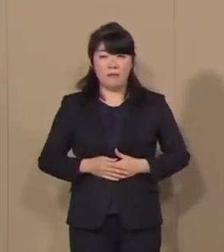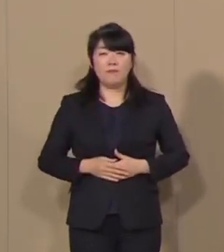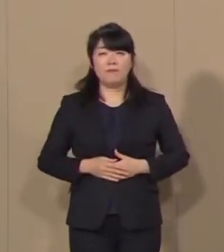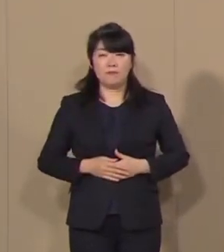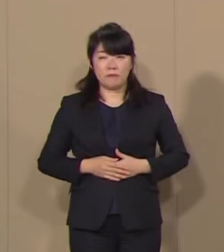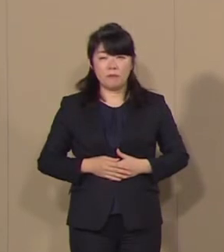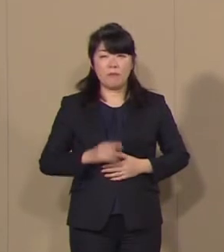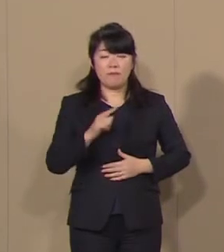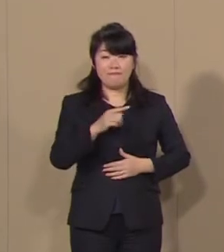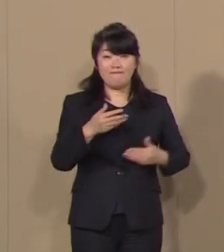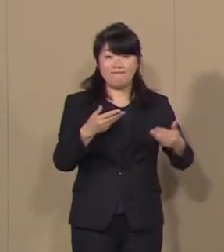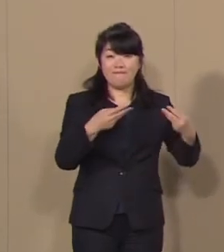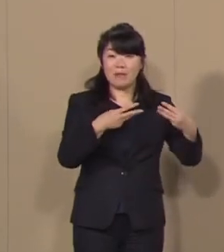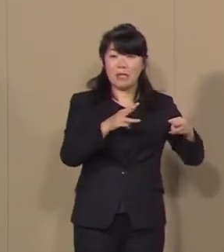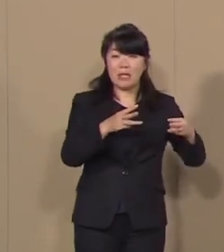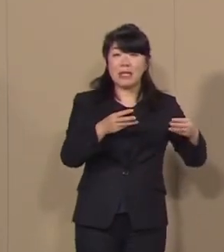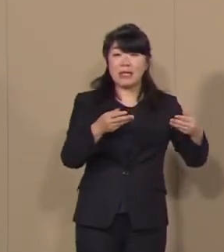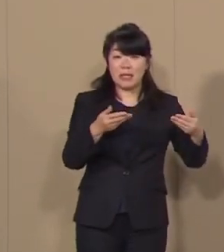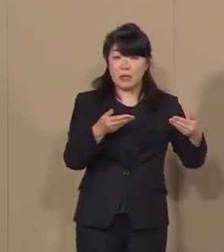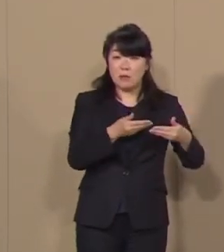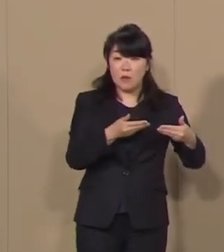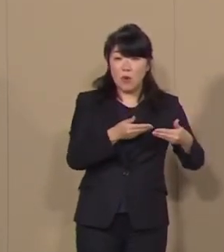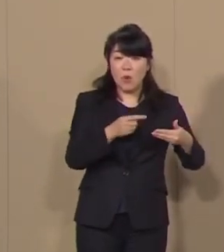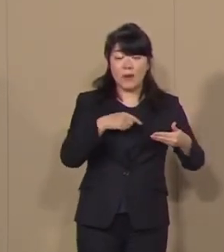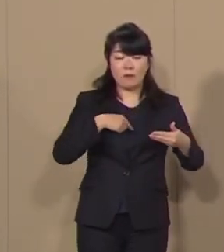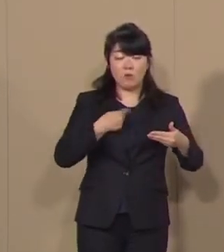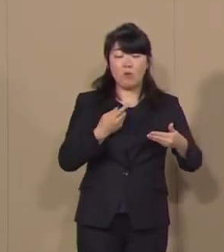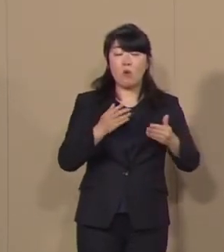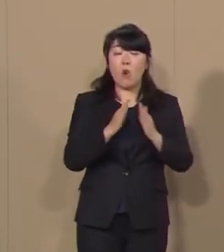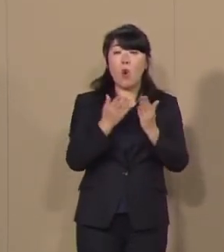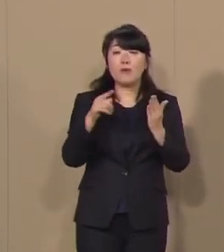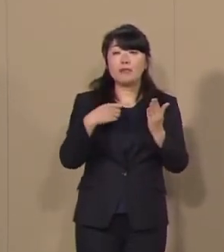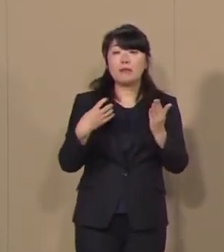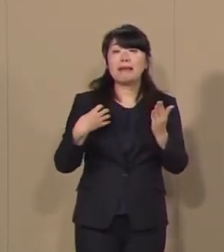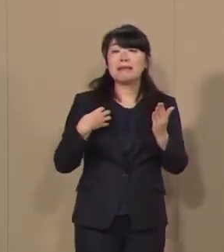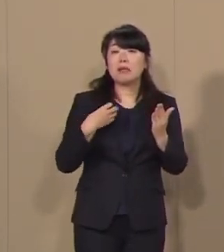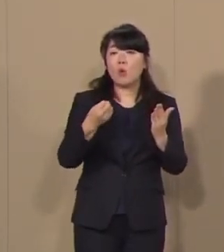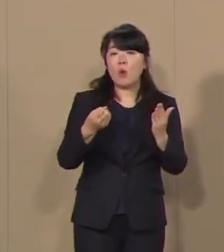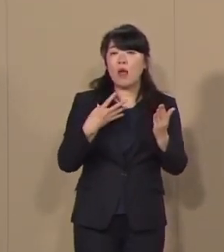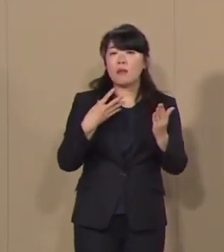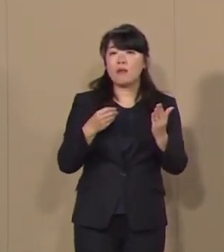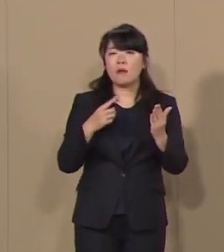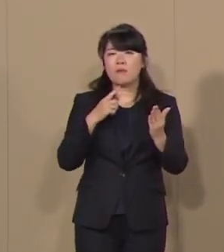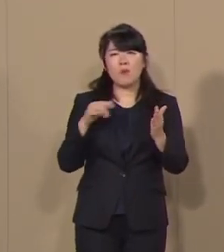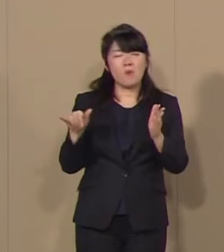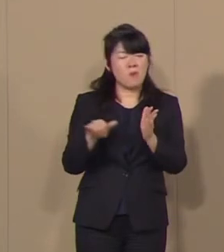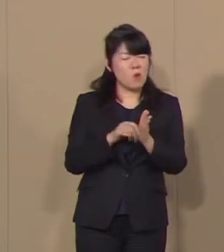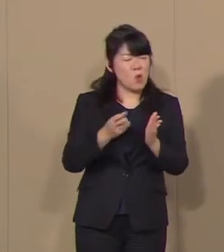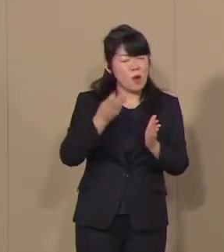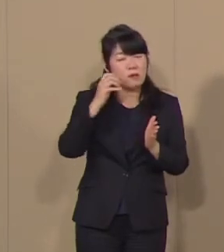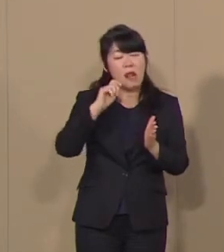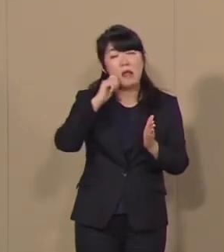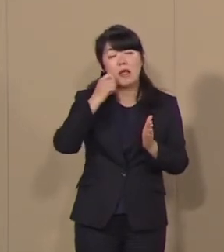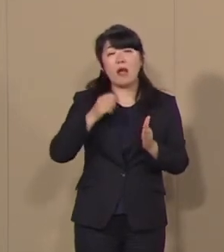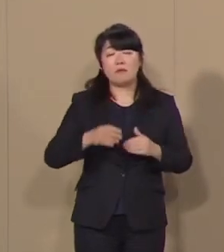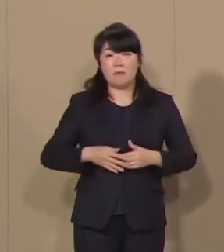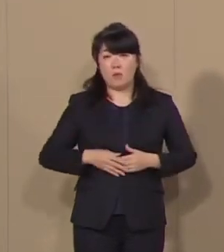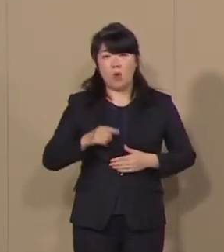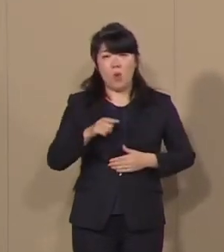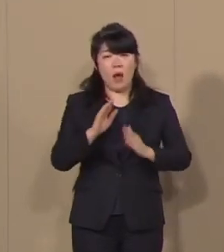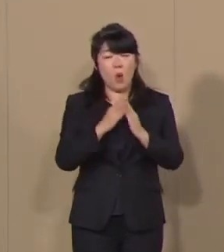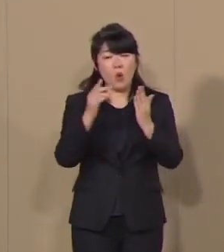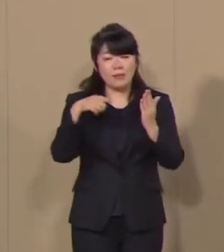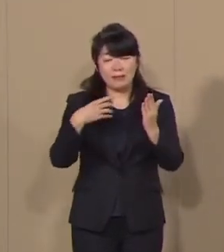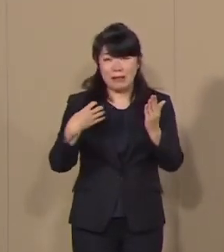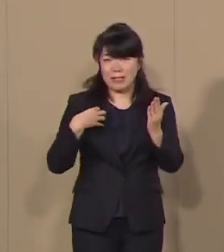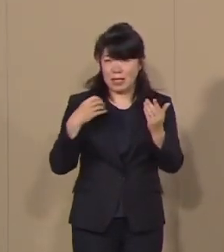正規雇用は自己責任と言われた事は一生忘れることがないでしょ非正規雇用はあなたの責任で